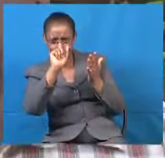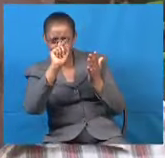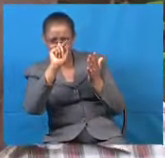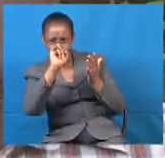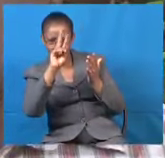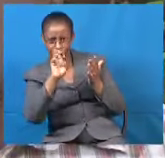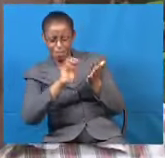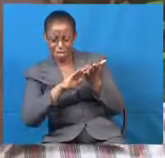akiwa hivy wakati huo mwa afrika